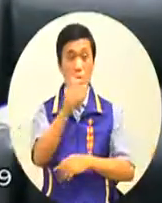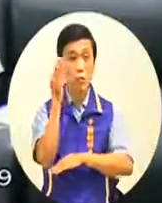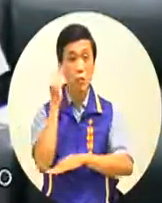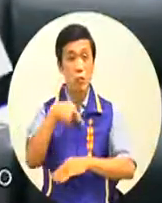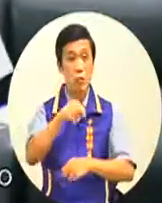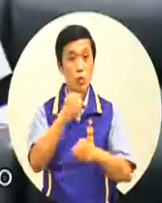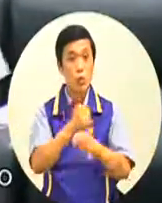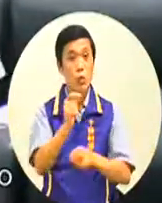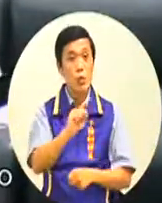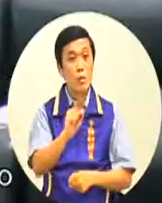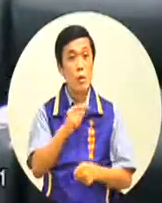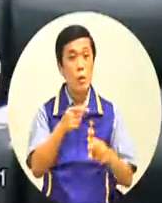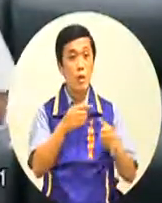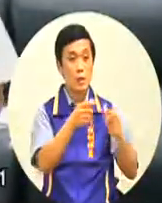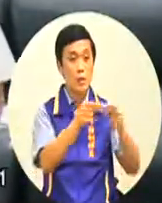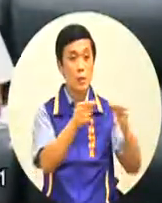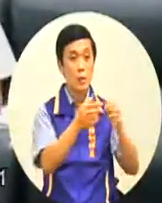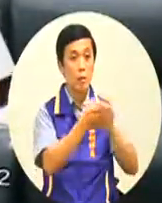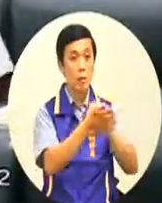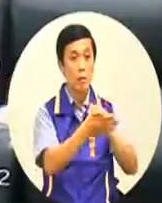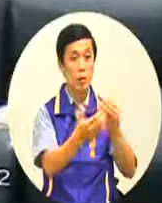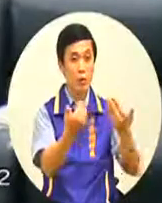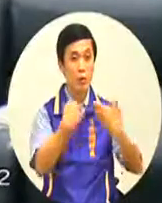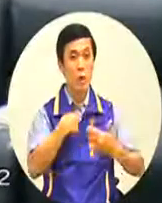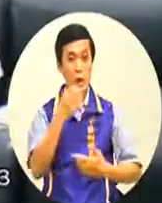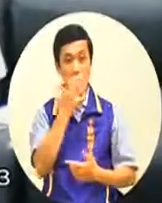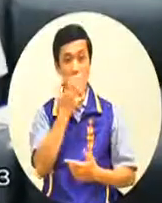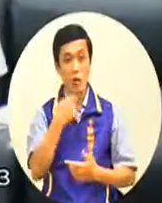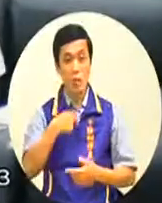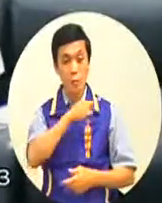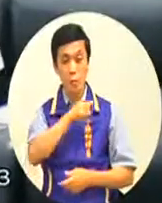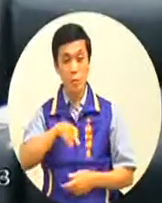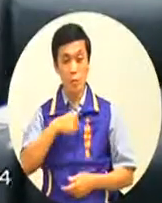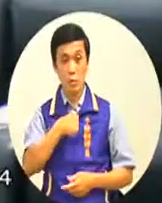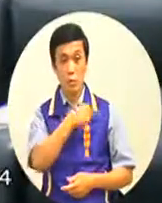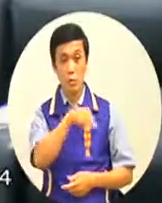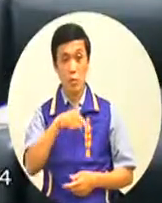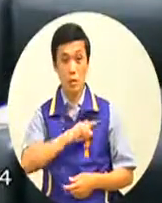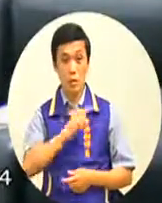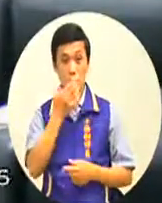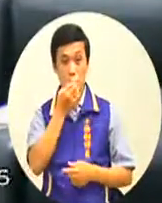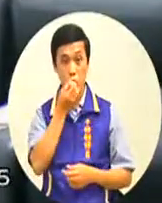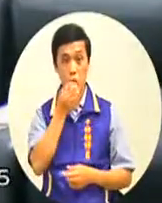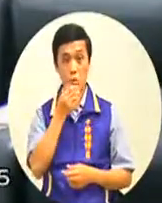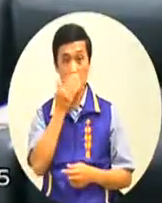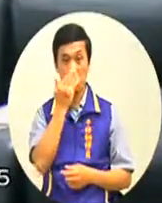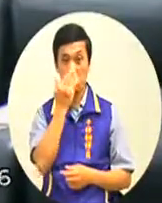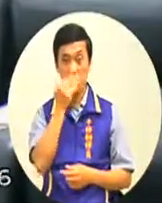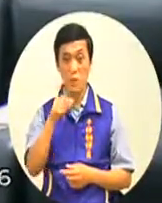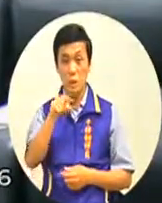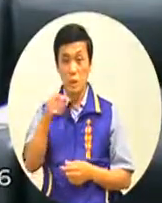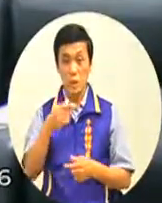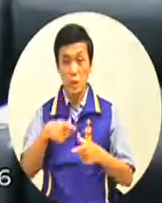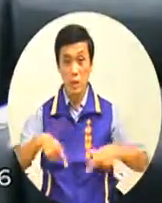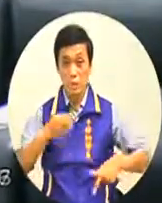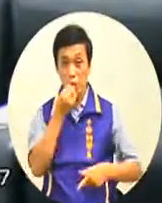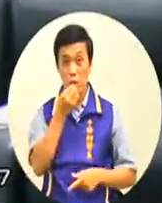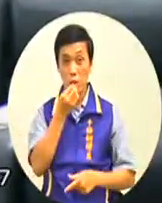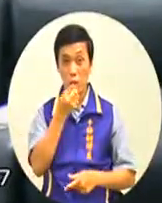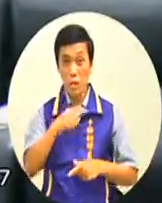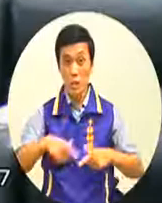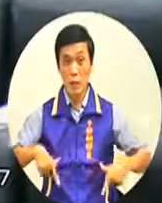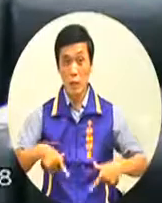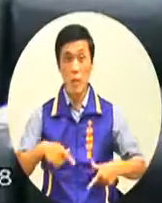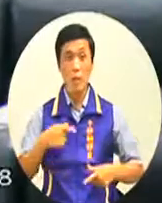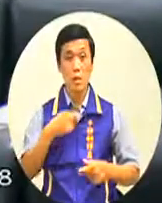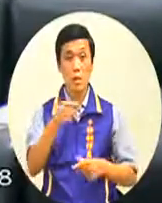让日本朋友来耻笑说，我家己都唔敢吃，你家己干杯来吃，还要开放吼、哦？所以我觉得这种辐射食品这种东西